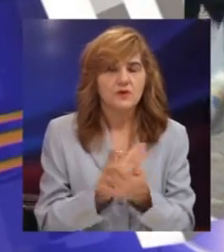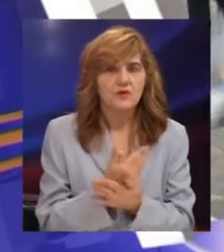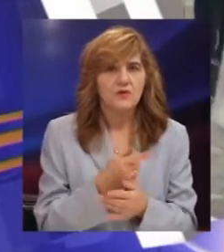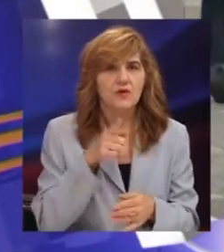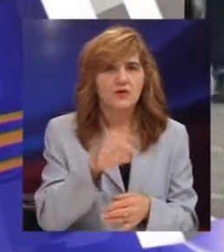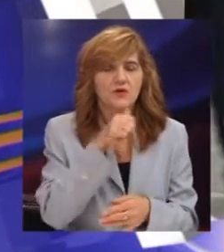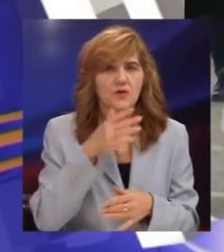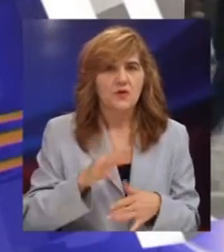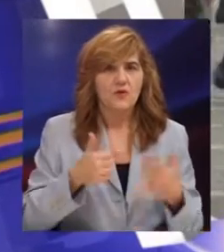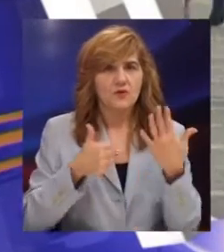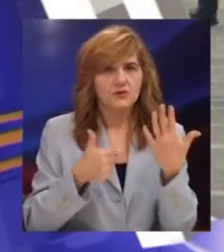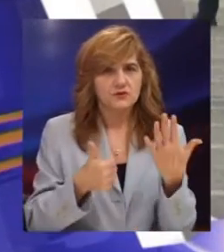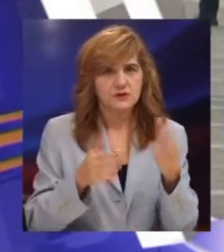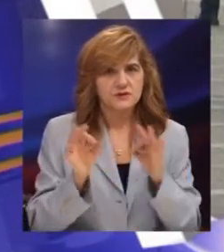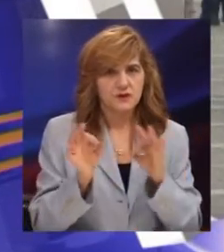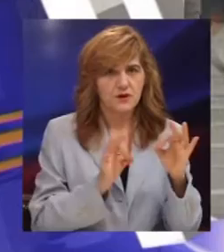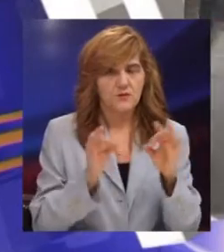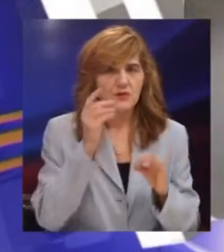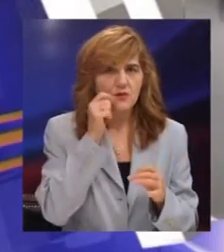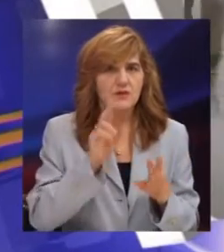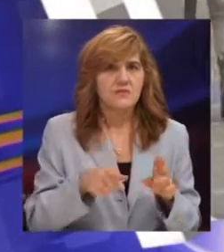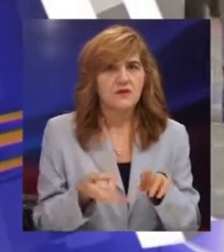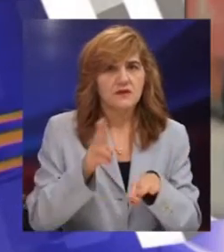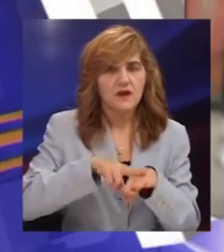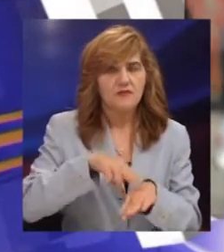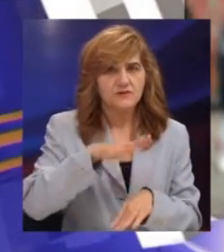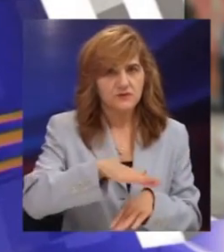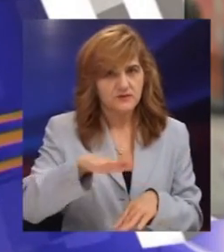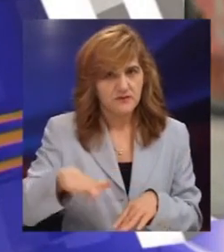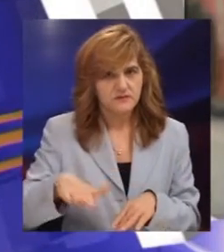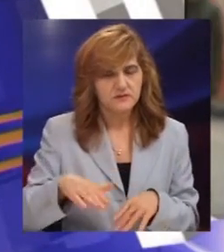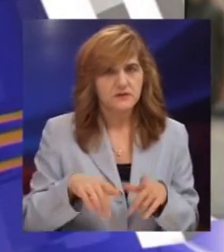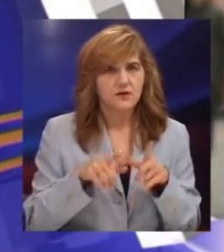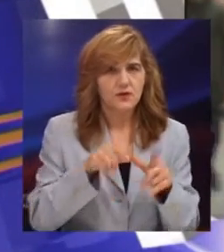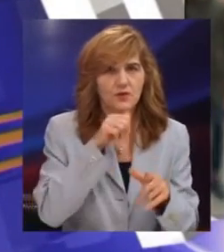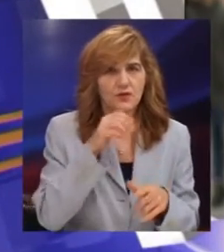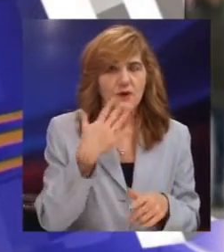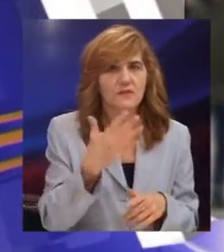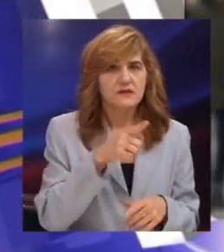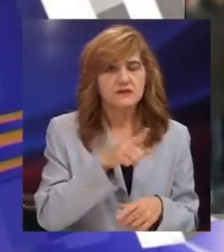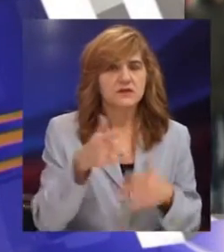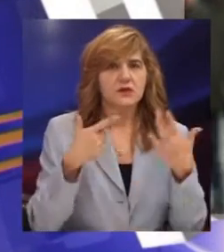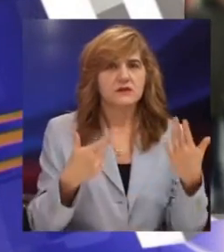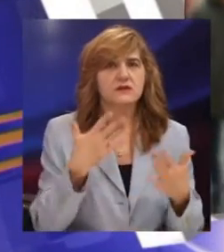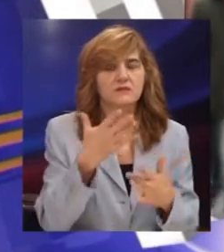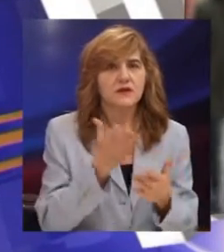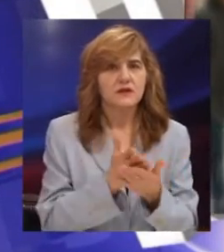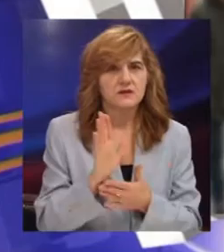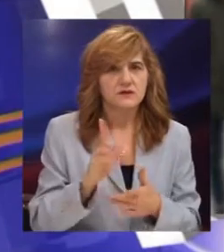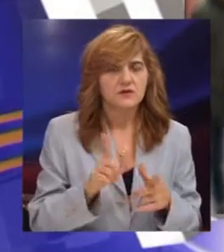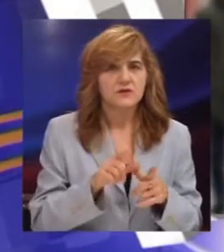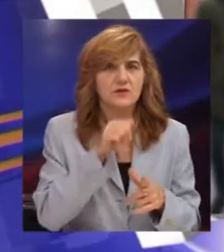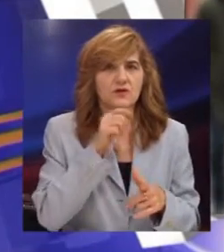je oko 6% stanovništva, a među njima je najviše dece. Prvi simptomi ovih bolesti se u 50 do 75%